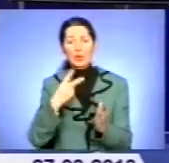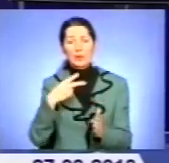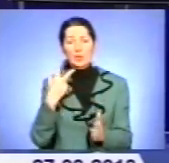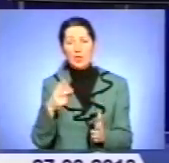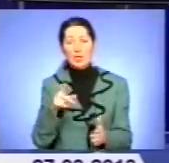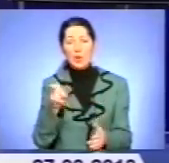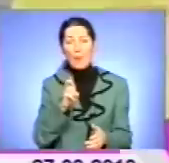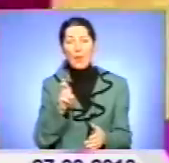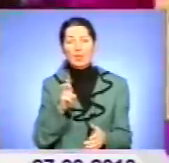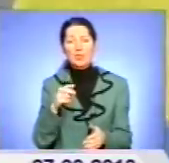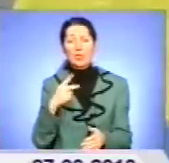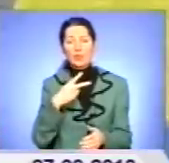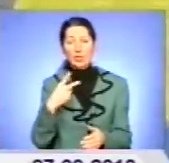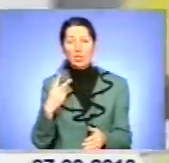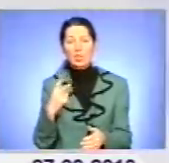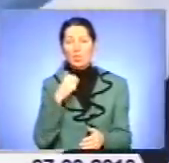року.